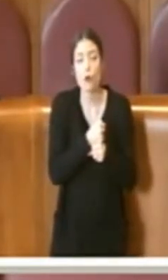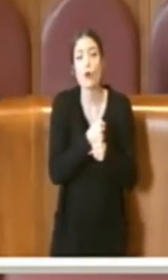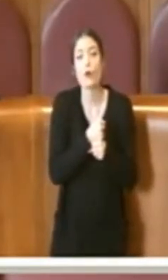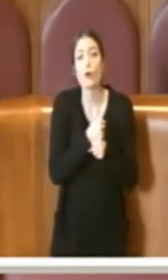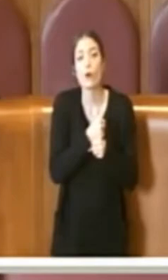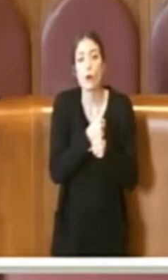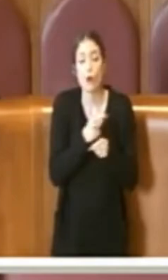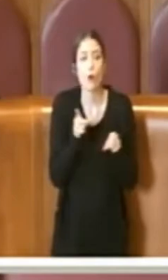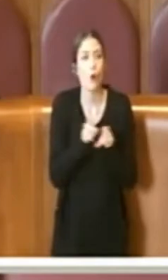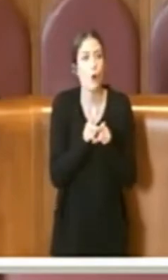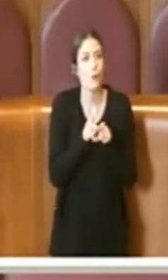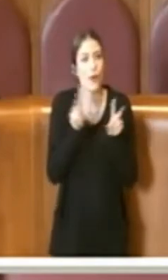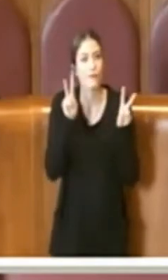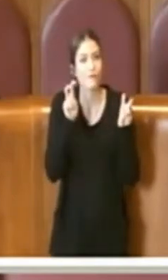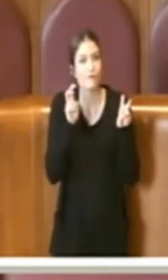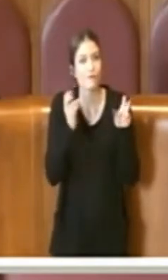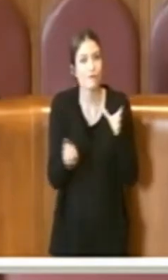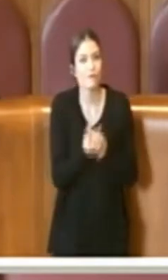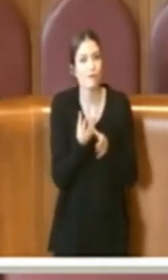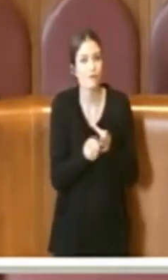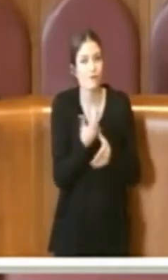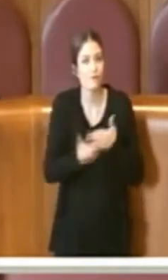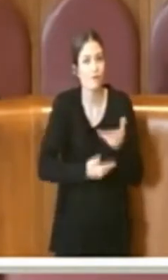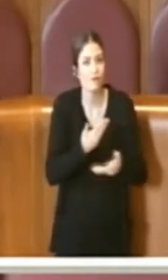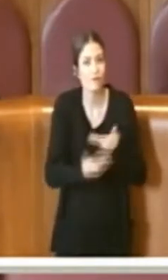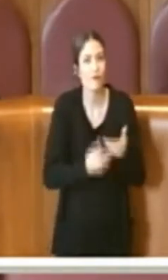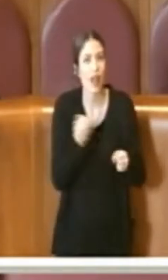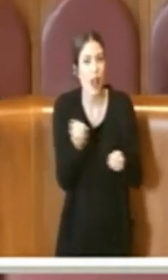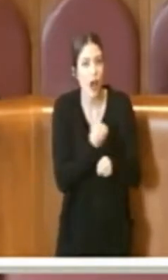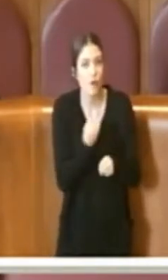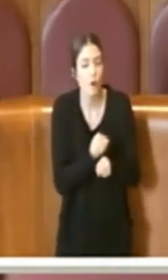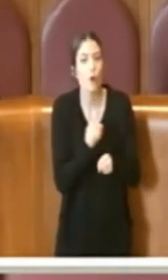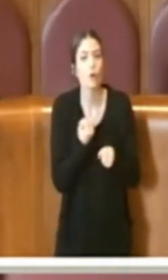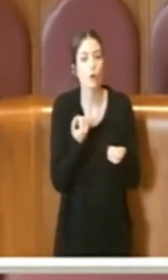come fonte di lavoro per le attività commerciali, ma che